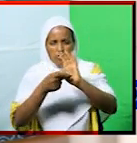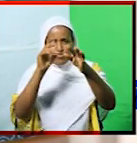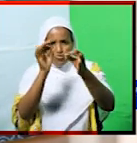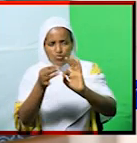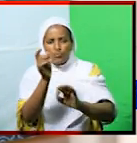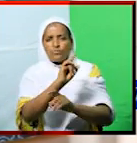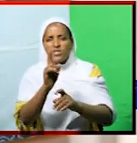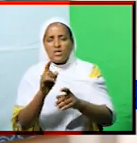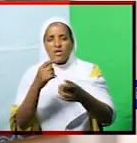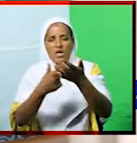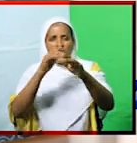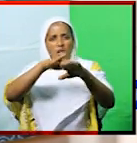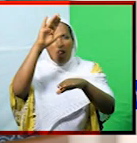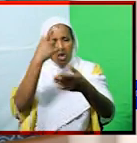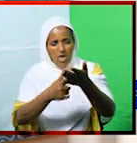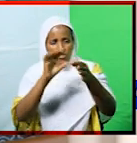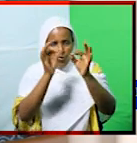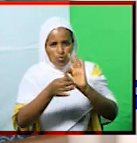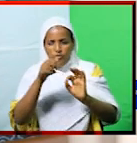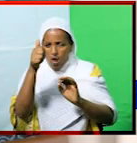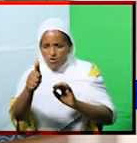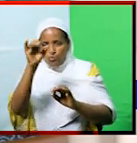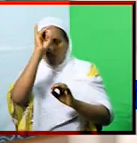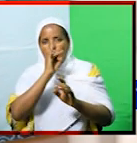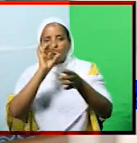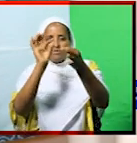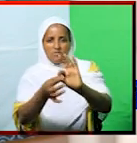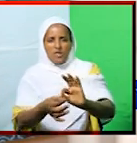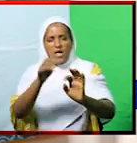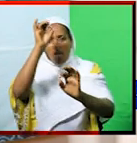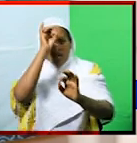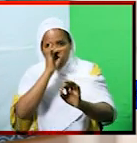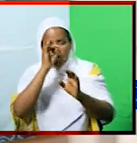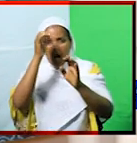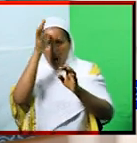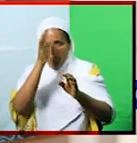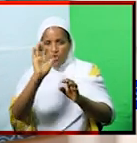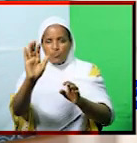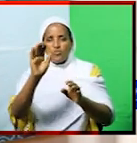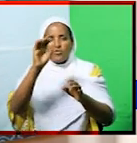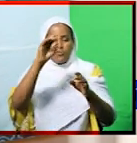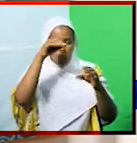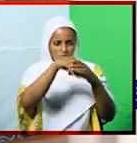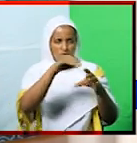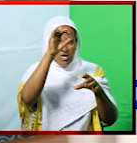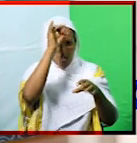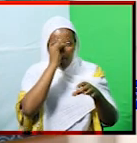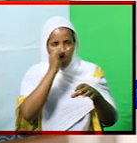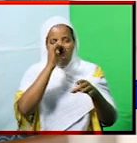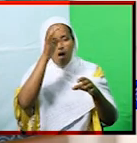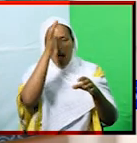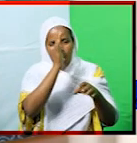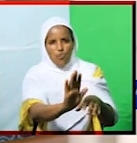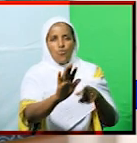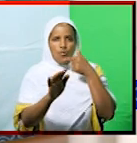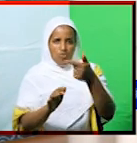ነው? በካህናት ዘንድ ሊቀ ካህናት ካለ ካህን አለ። በካህናት ዘንድ ሊቀ ካህናት ነው ማለት ምን ማለት ነው? ይሄን ደግሞ ከላይ እንዲህ ብለ